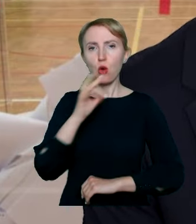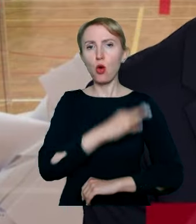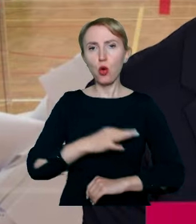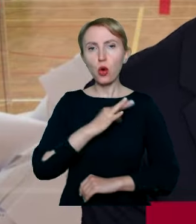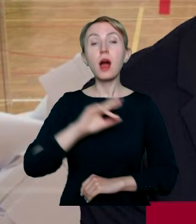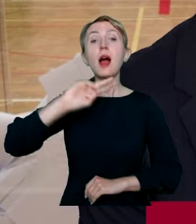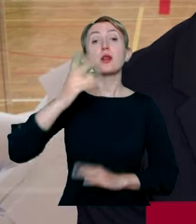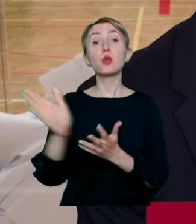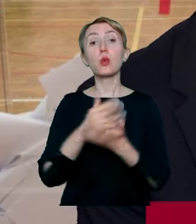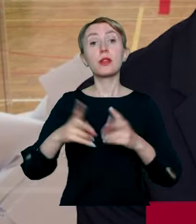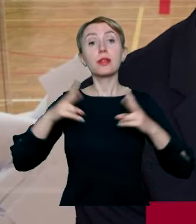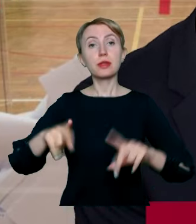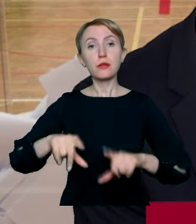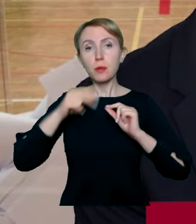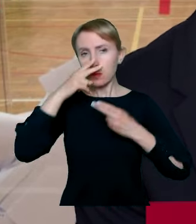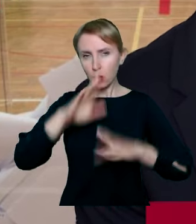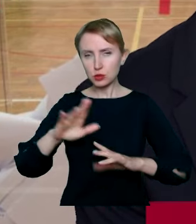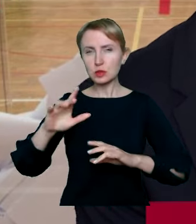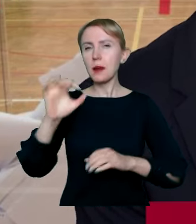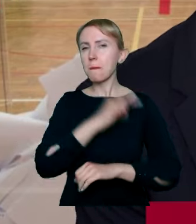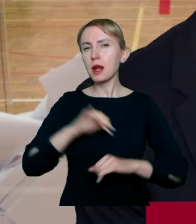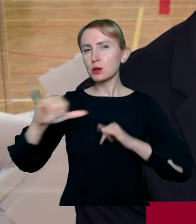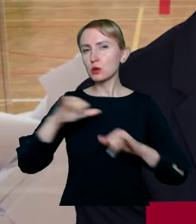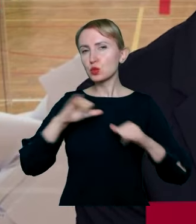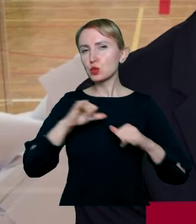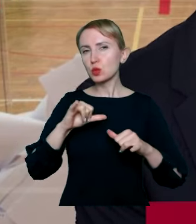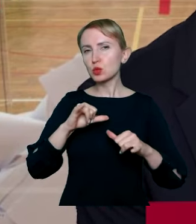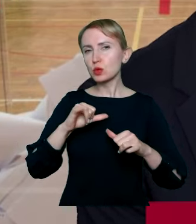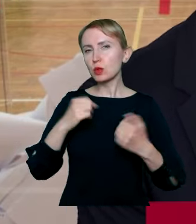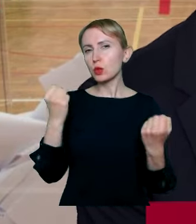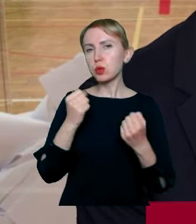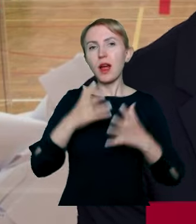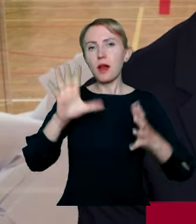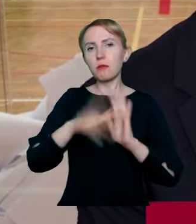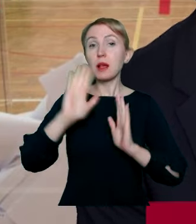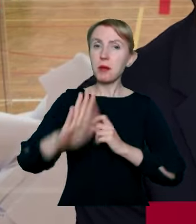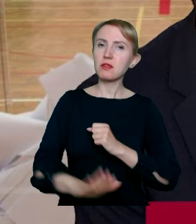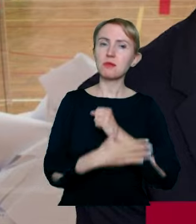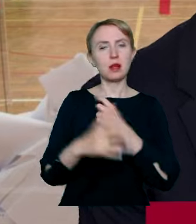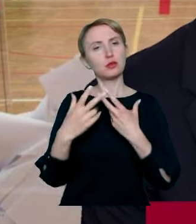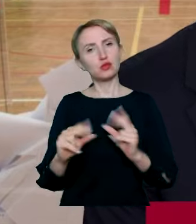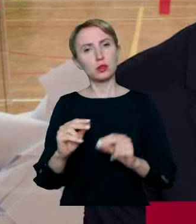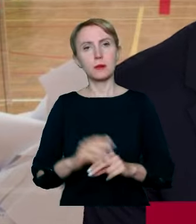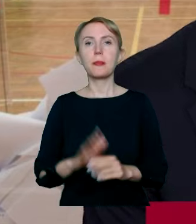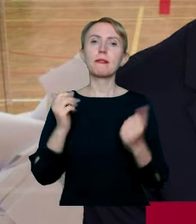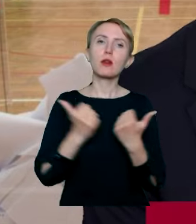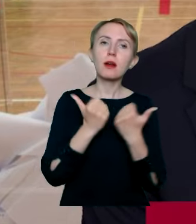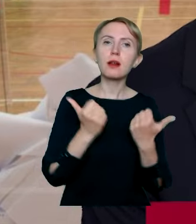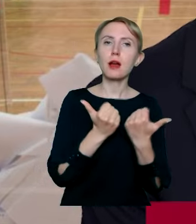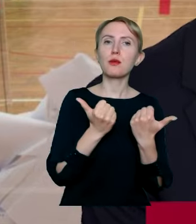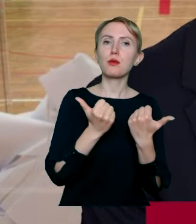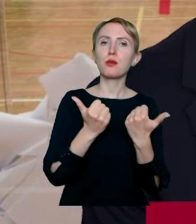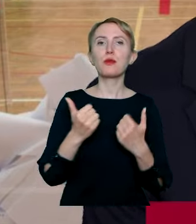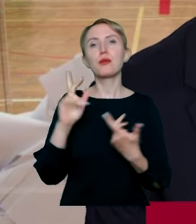druga tura pokaże, że partia rządząca gdzieś tam w dużych miastach ma poparcie, czy jednak, a to w Krakowie,